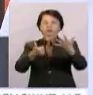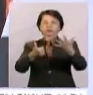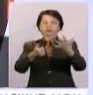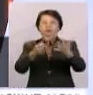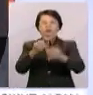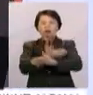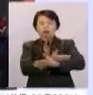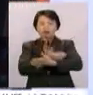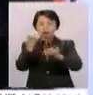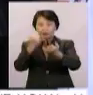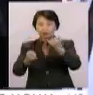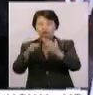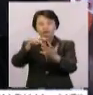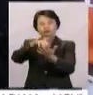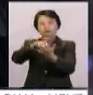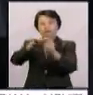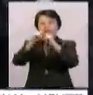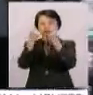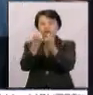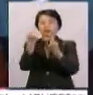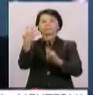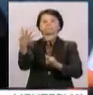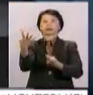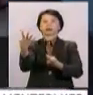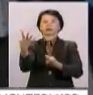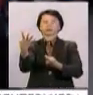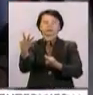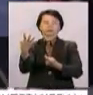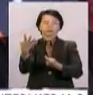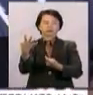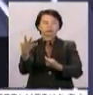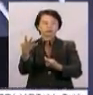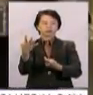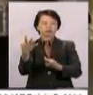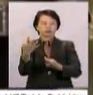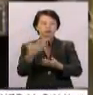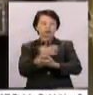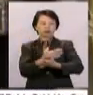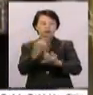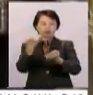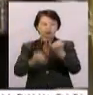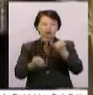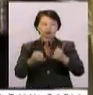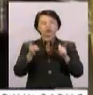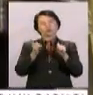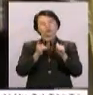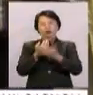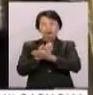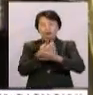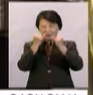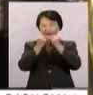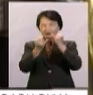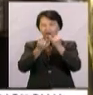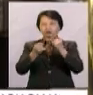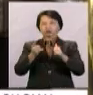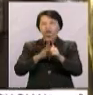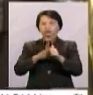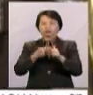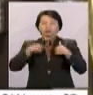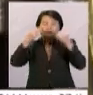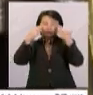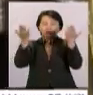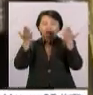belajar di tingkatan 4 Sekolah Menengah Kebangsaan Cochrane Perkasa, Kuala Lumpur. Mula-mula tak percaya yang dapat